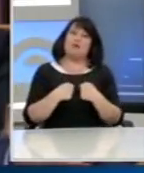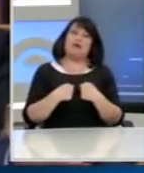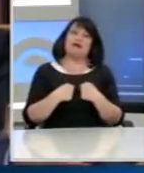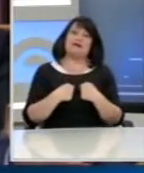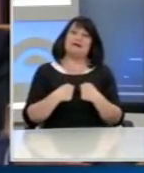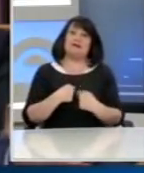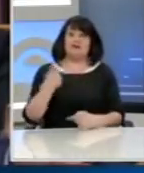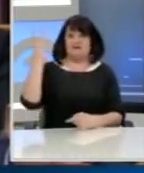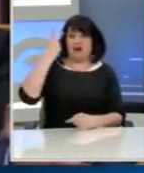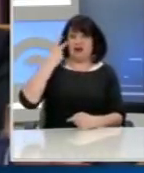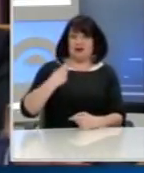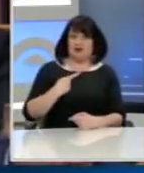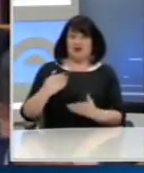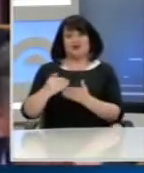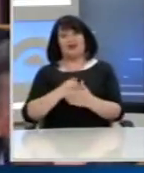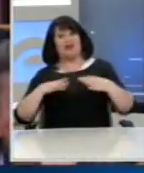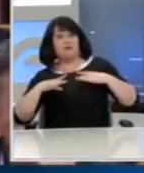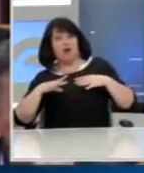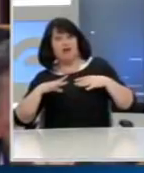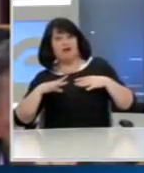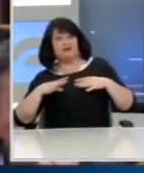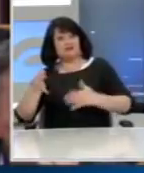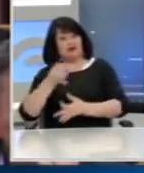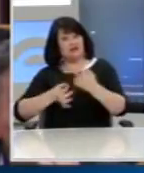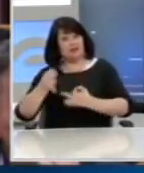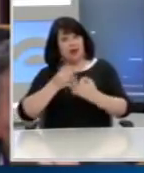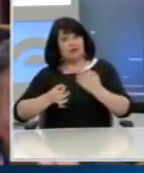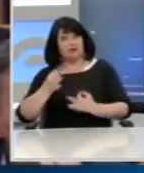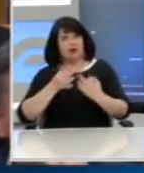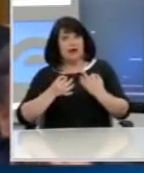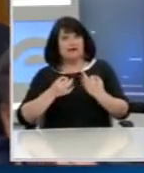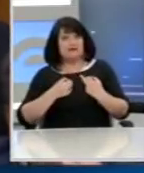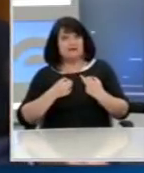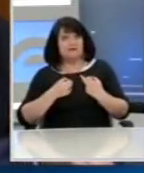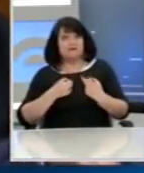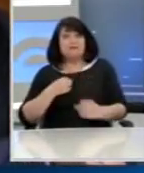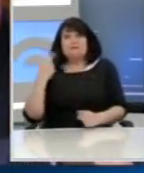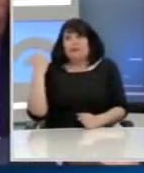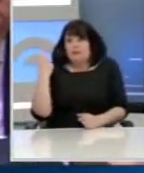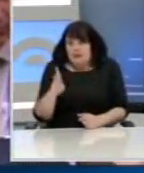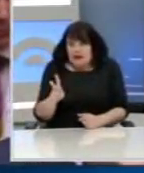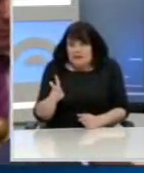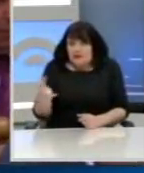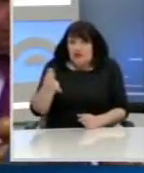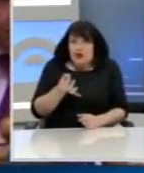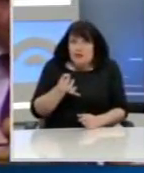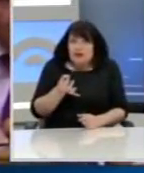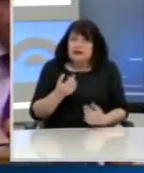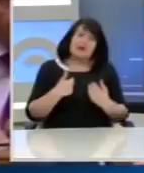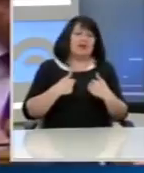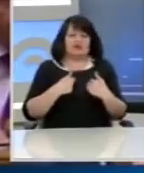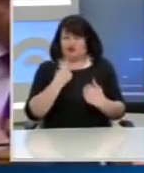τζάμπα μάγκες. Και ξέρετε, αυτό από την παράταξή σας ακούστηκε πρώτα. Δεν ακούστηκε από